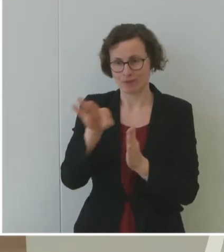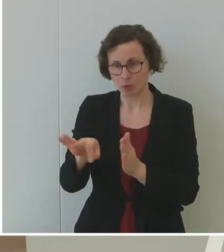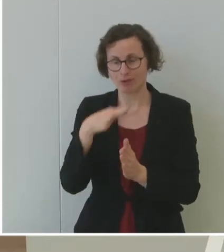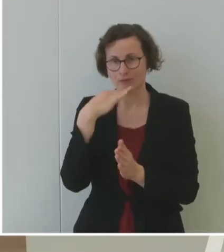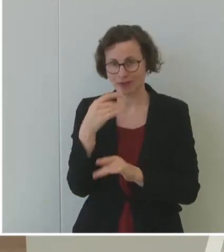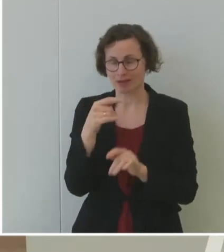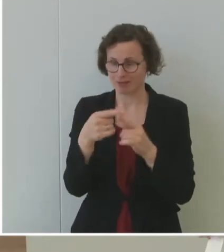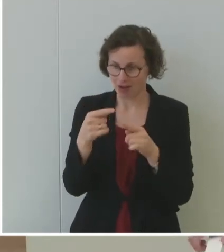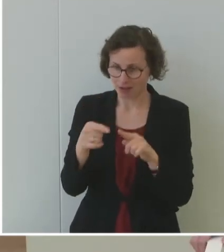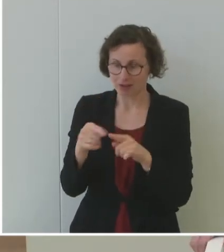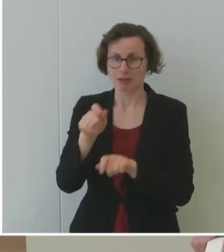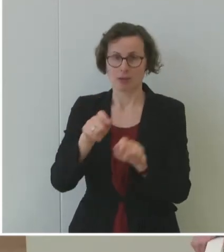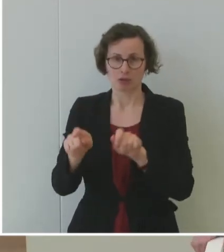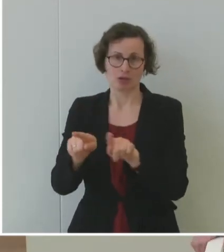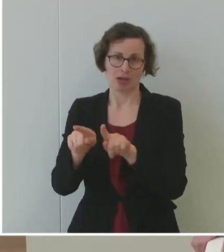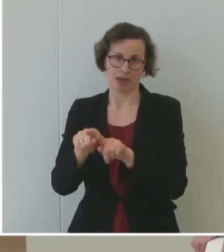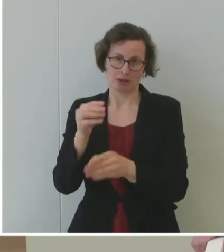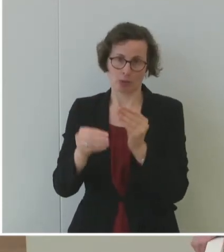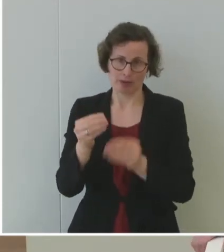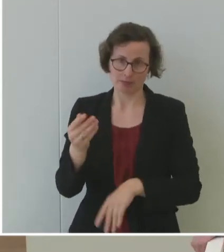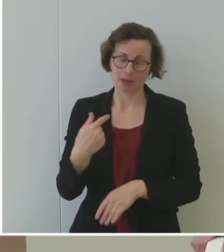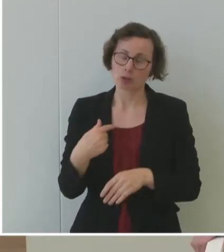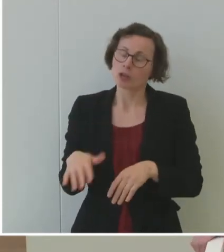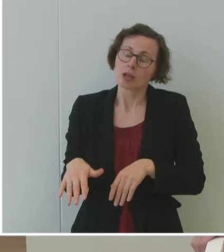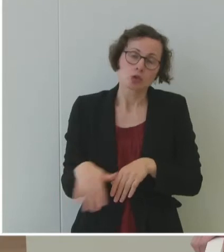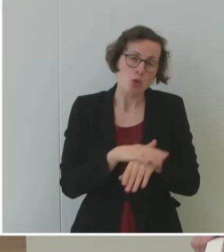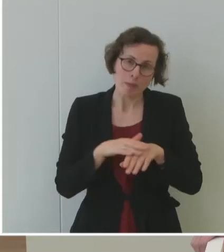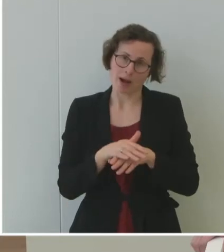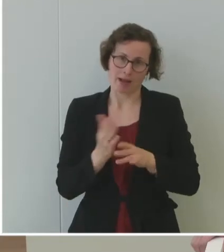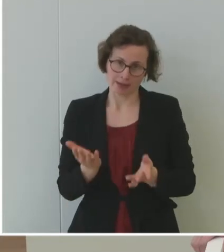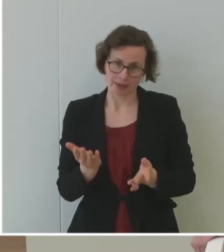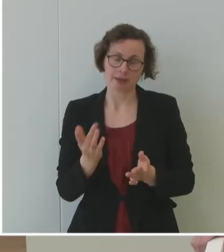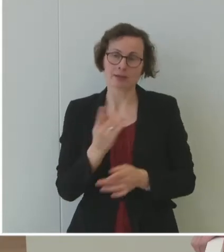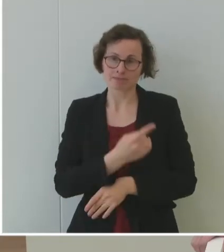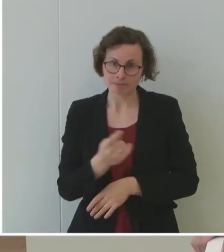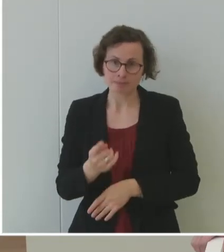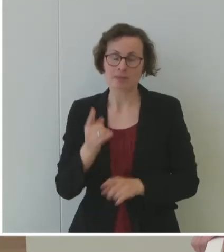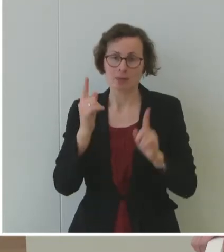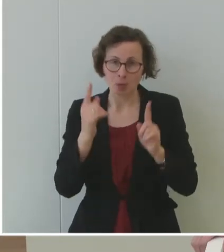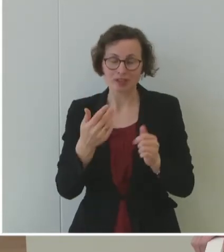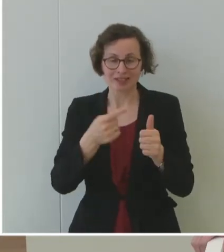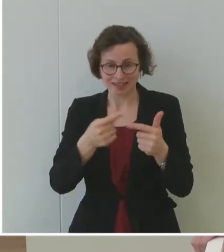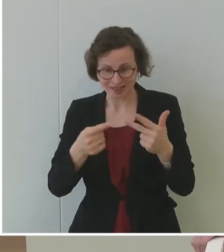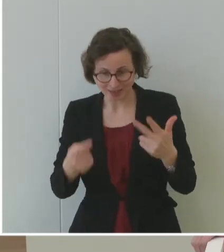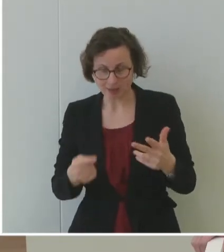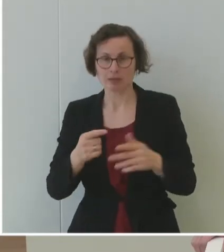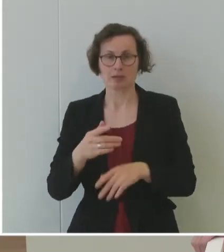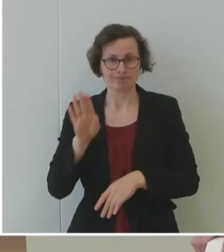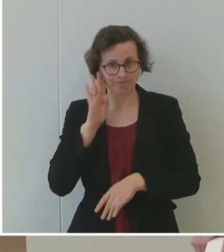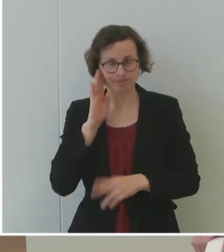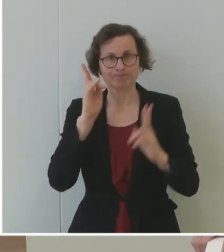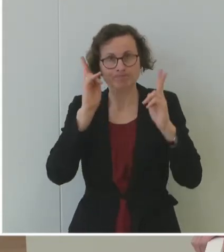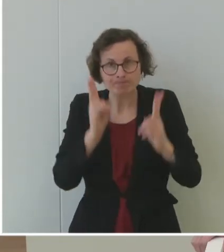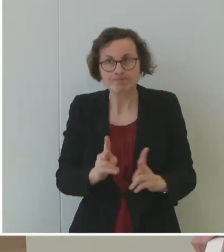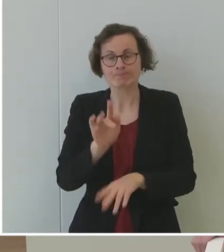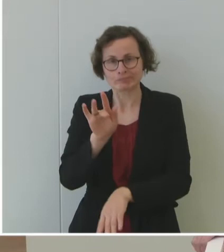viele weitere Menschen mit den ganz gleichen Problemen. Und es tut mir leid. Sie müssen sich diese Fragen auch einfach stellen